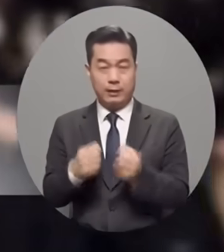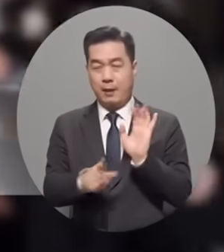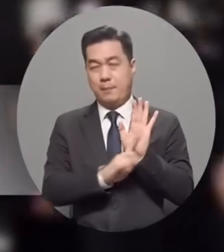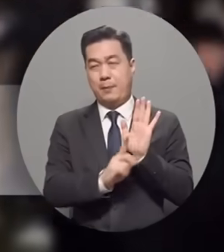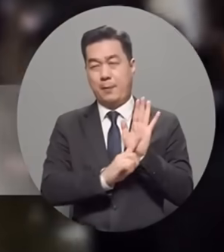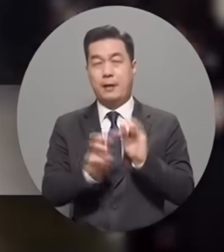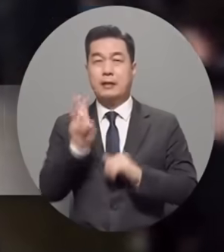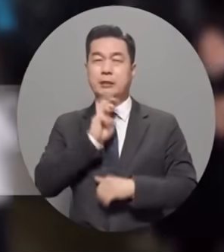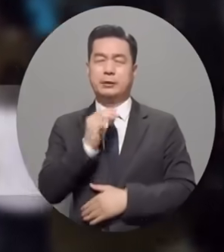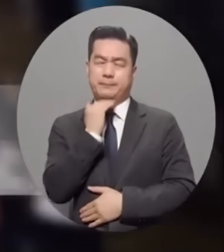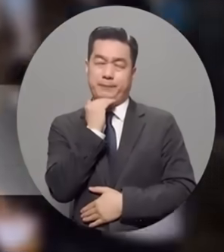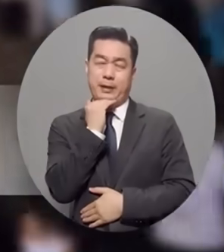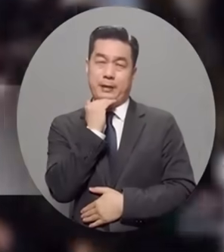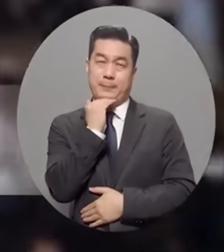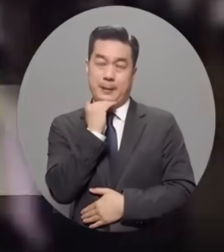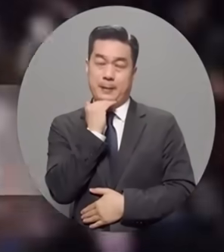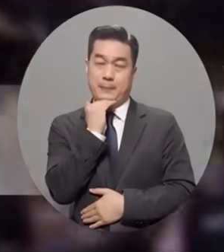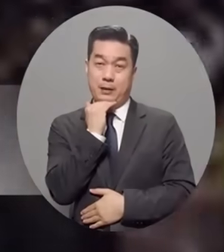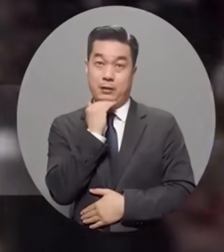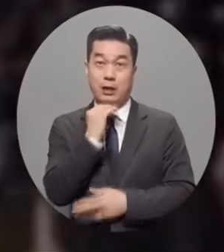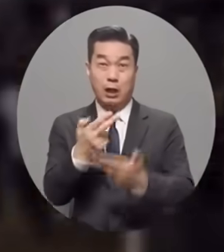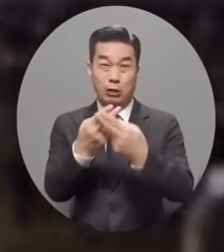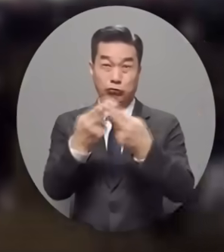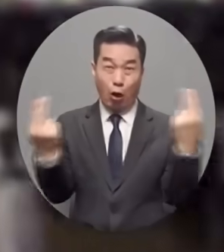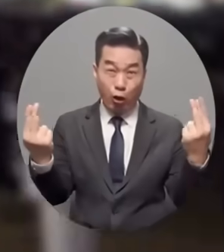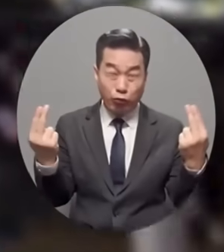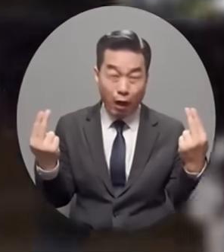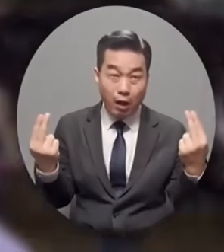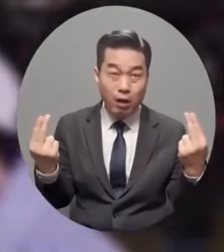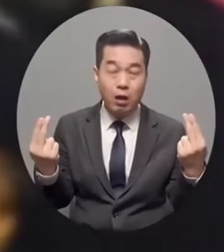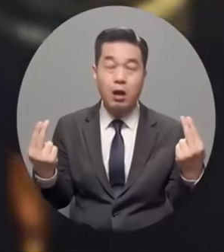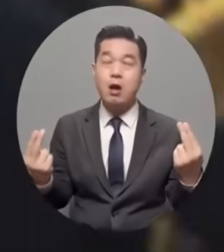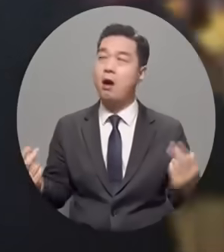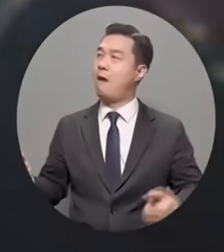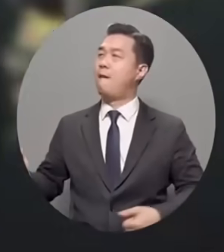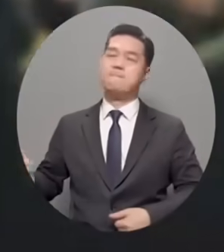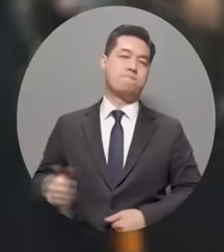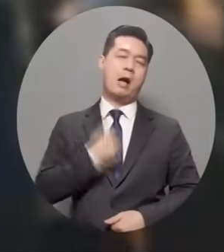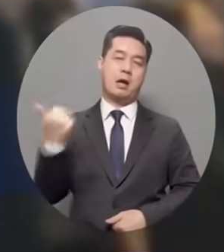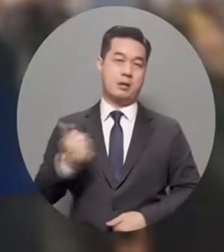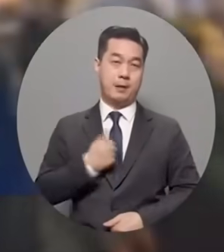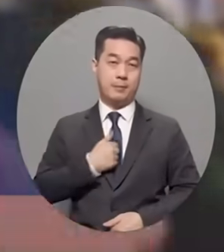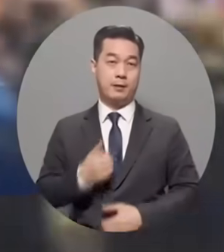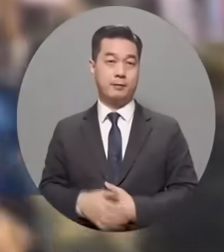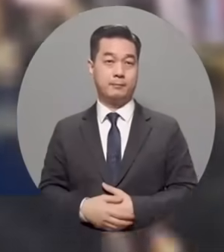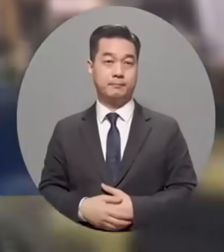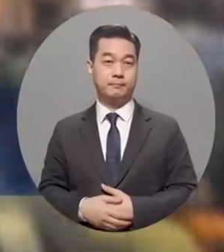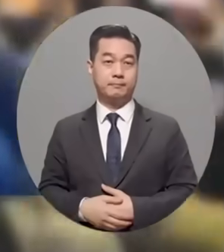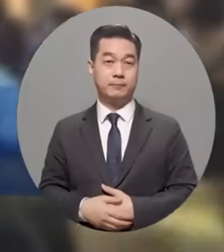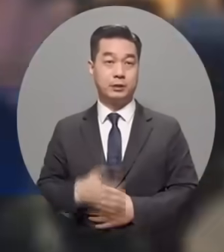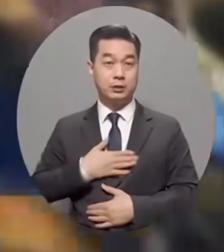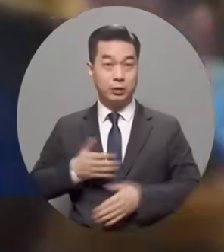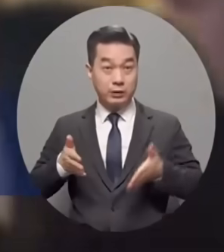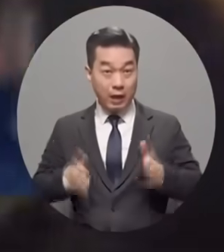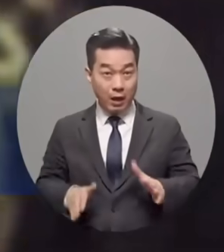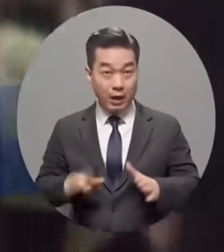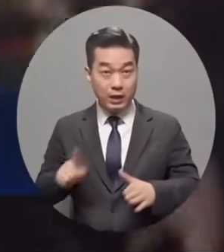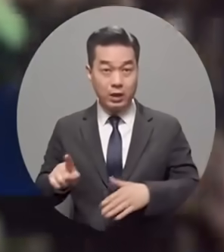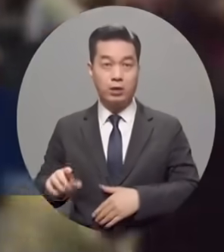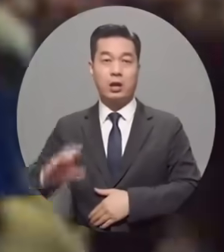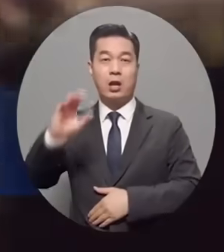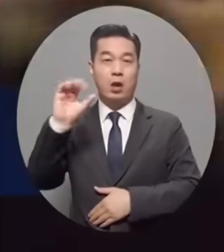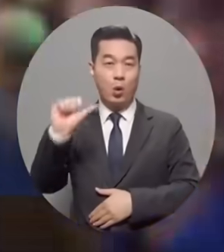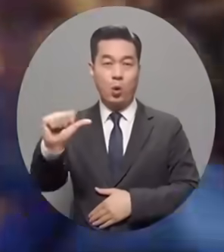더 기다렸지만 결국 취소됐다라며 분통을 터뜨렸습니다. 태어나서 이제 이런 카운트다운을 처음 보러